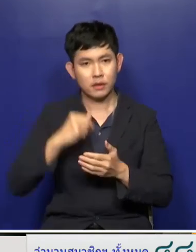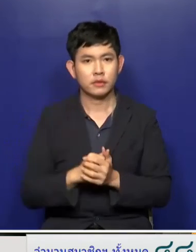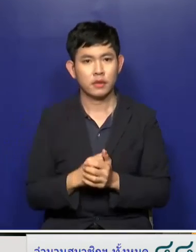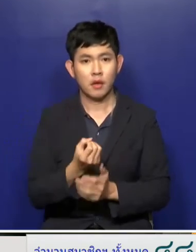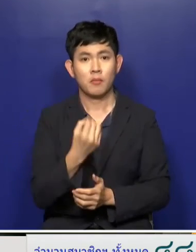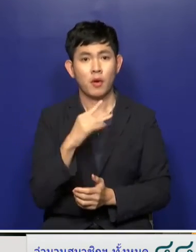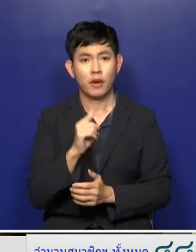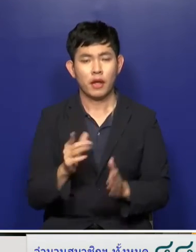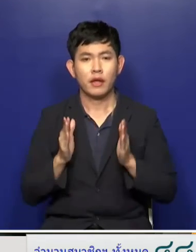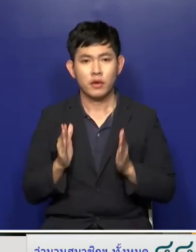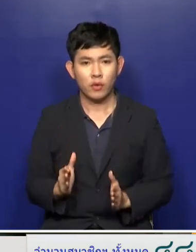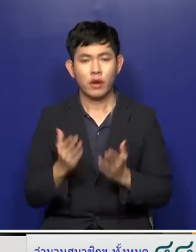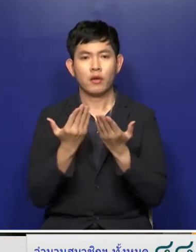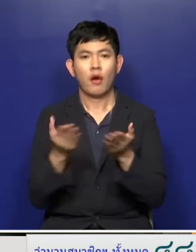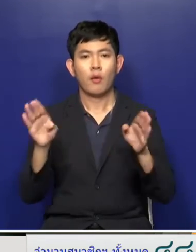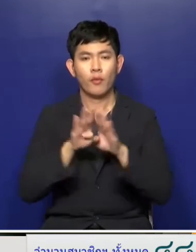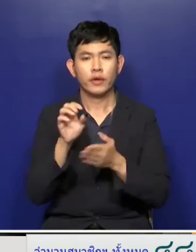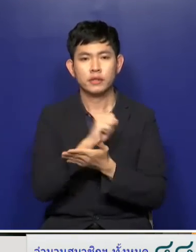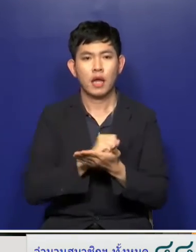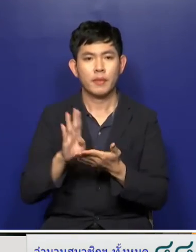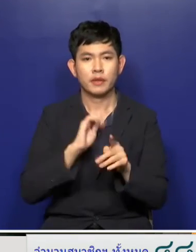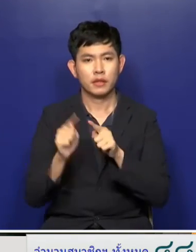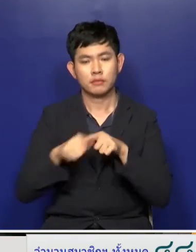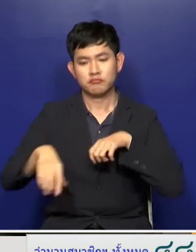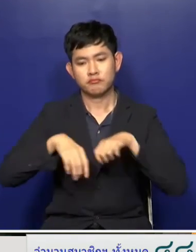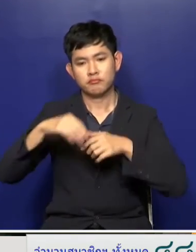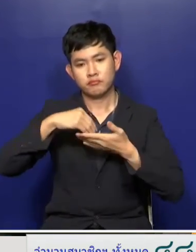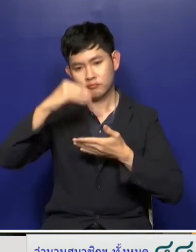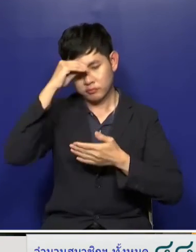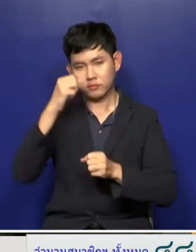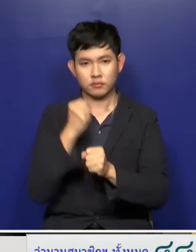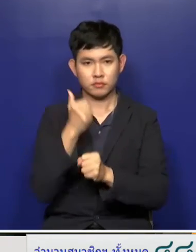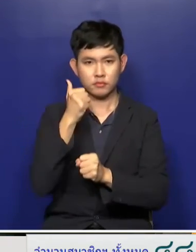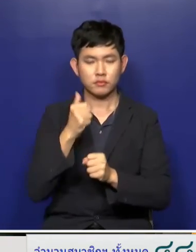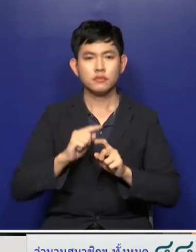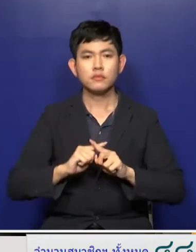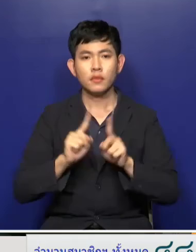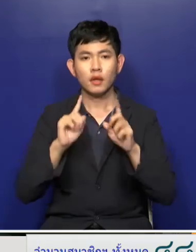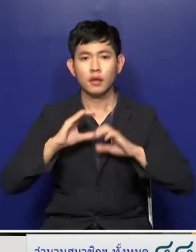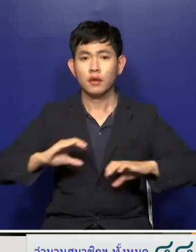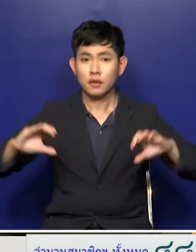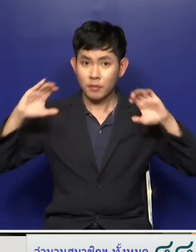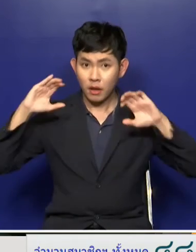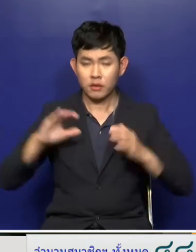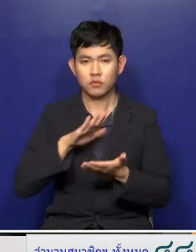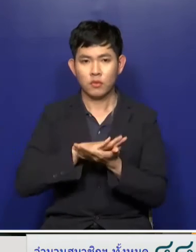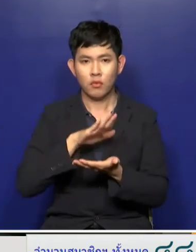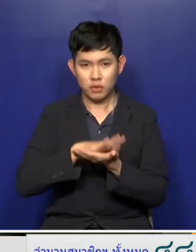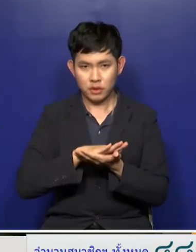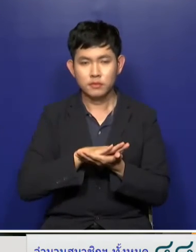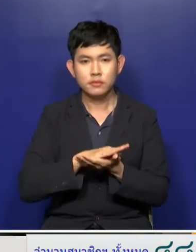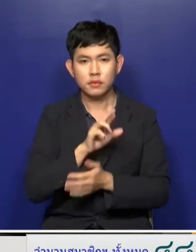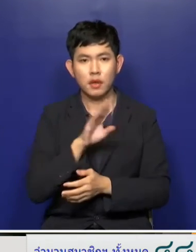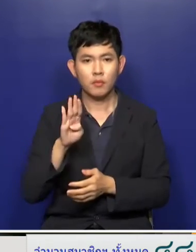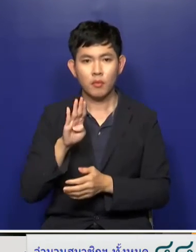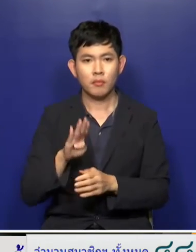บอกให้บุคคล ครอบครัว ถถาบัครอบครัอยากจจัการศึษาได้หมดแต่ว่ารัฐภะโงเรีนในระบบไม่มีระบบ